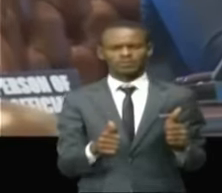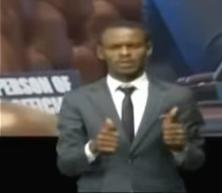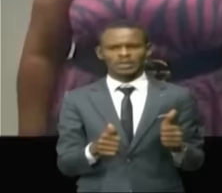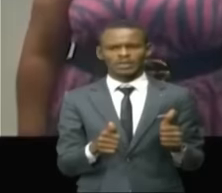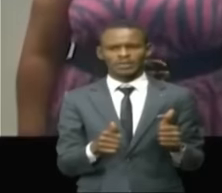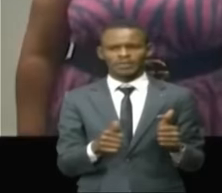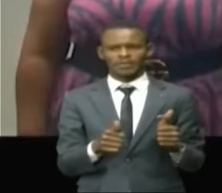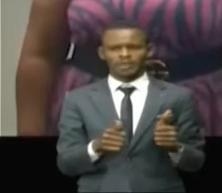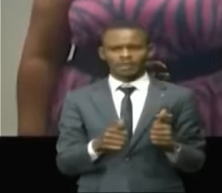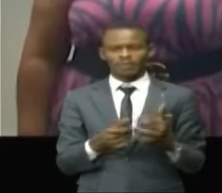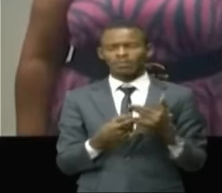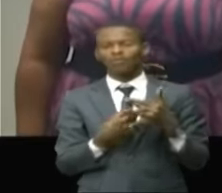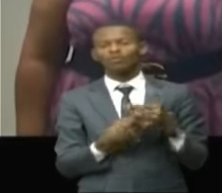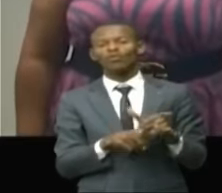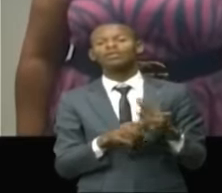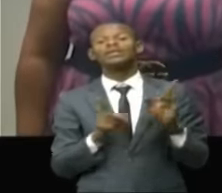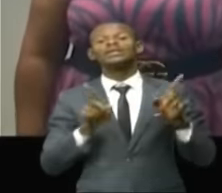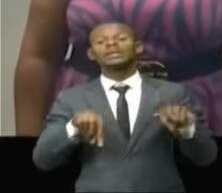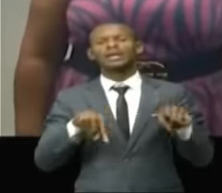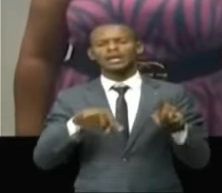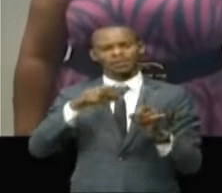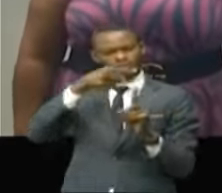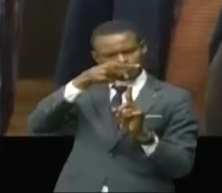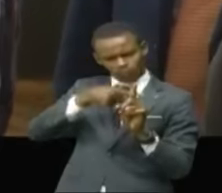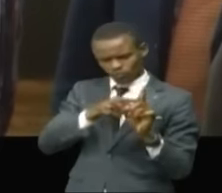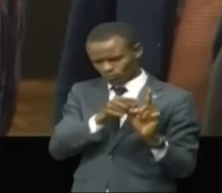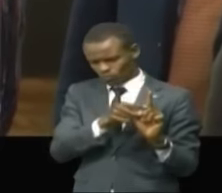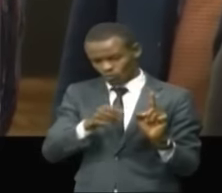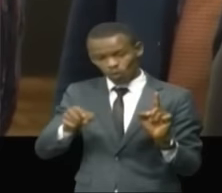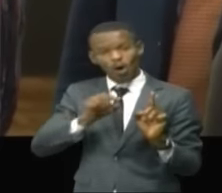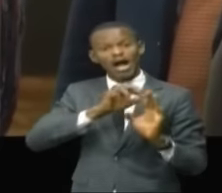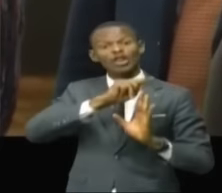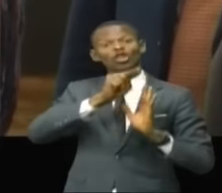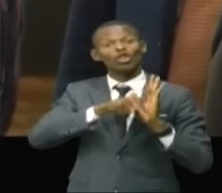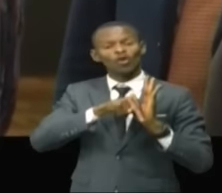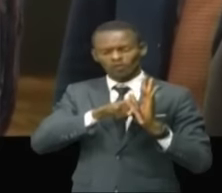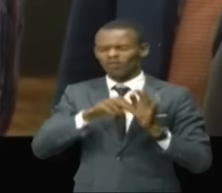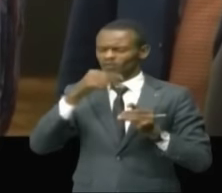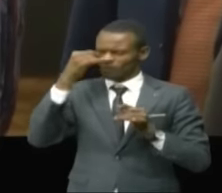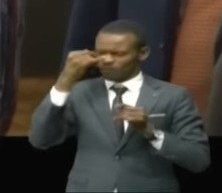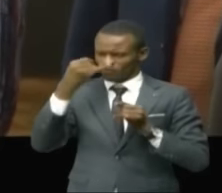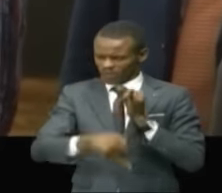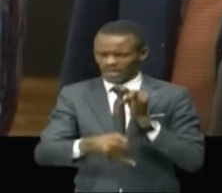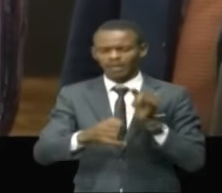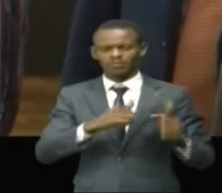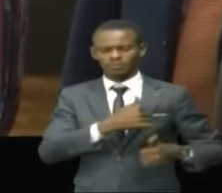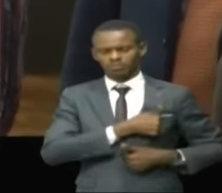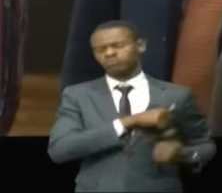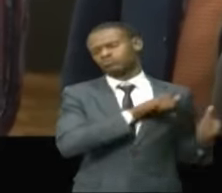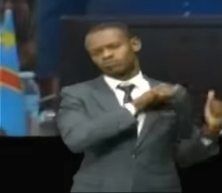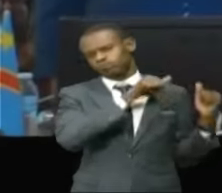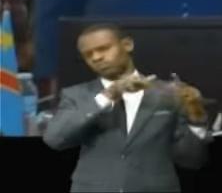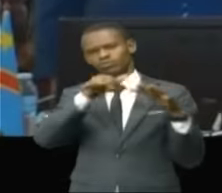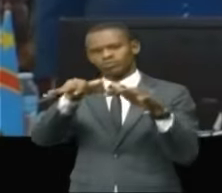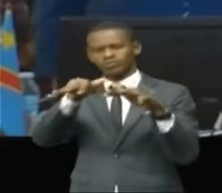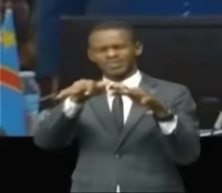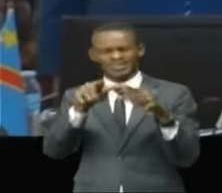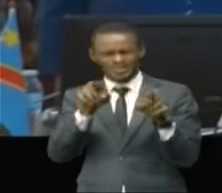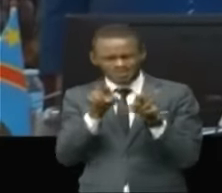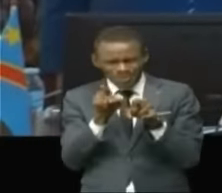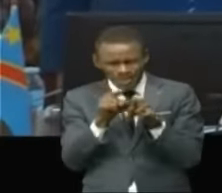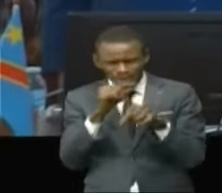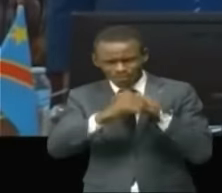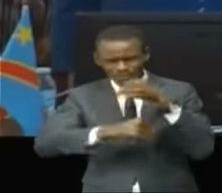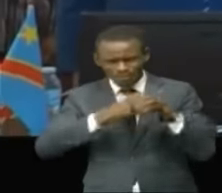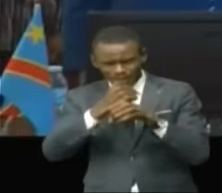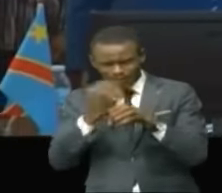cours. Comme en 1998, les troupes de la SADC se rangent de nouveau aux côtés de la RDC pour l'aider